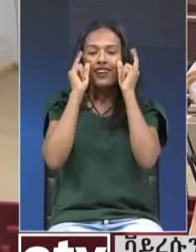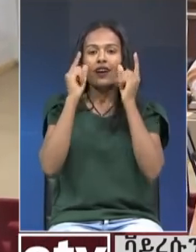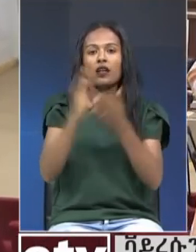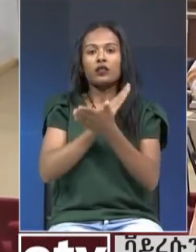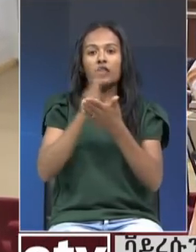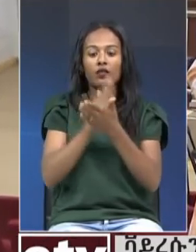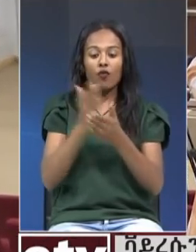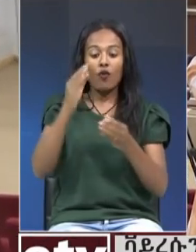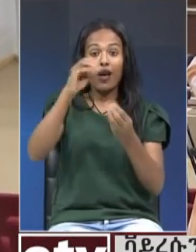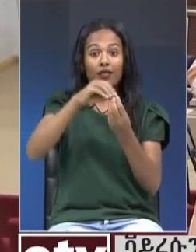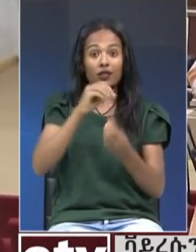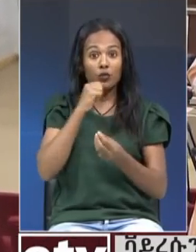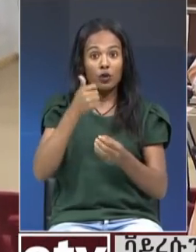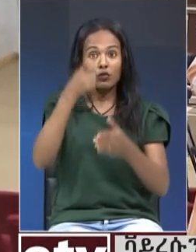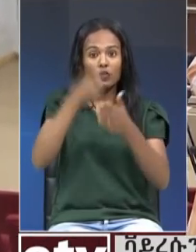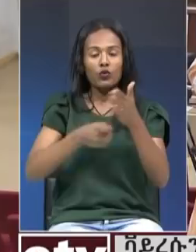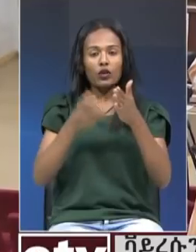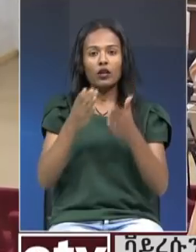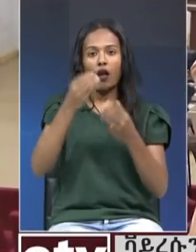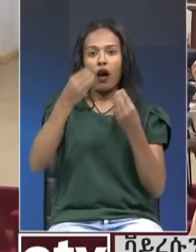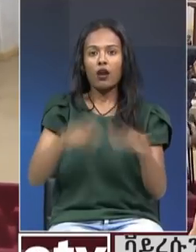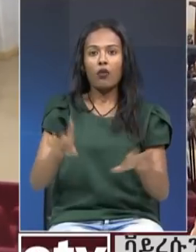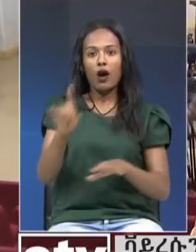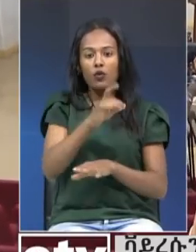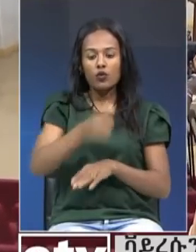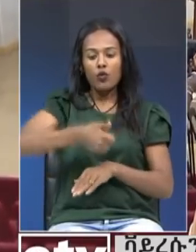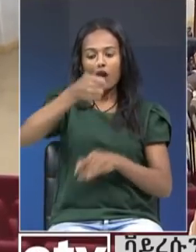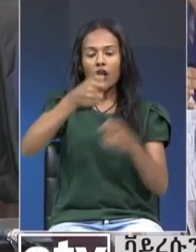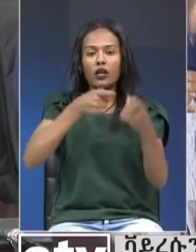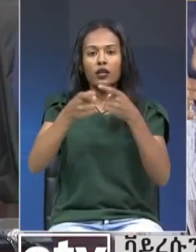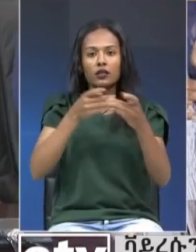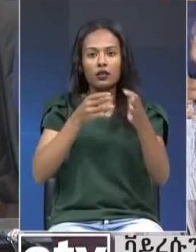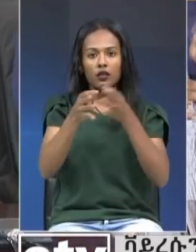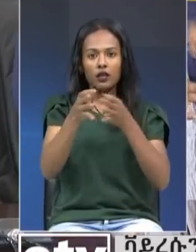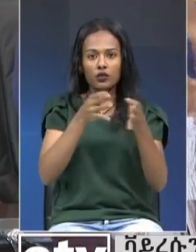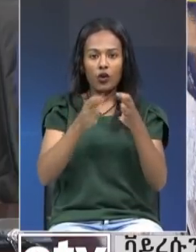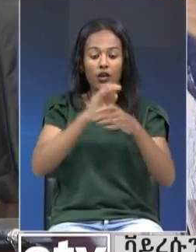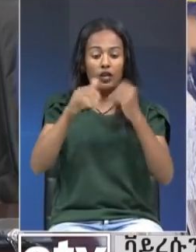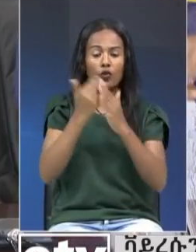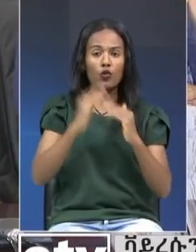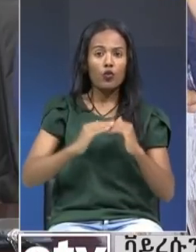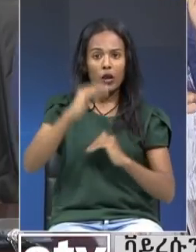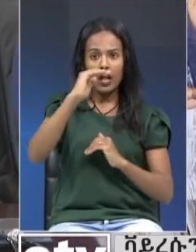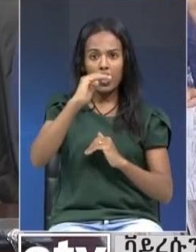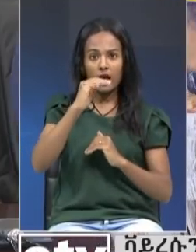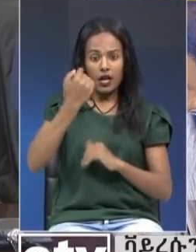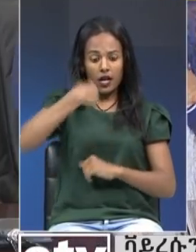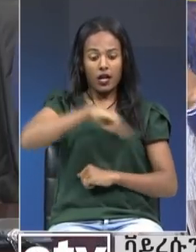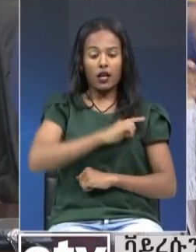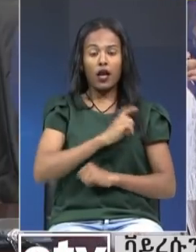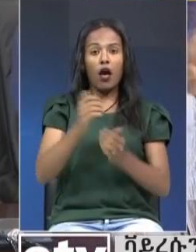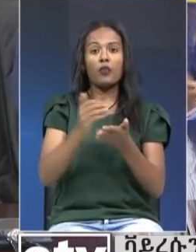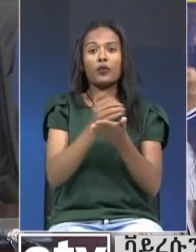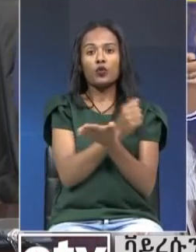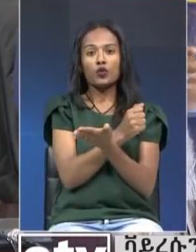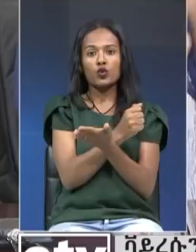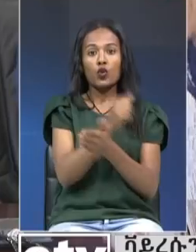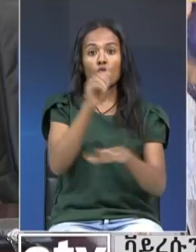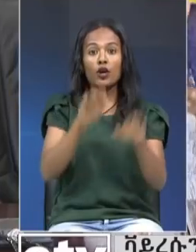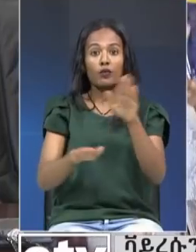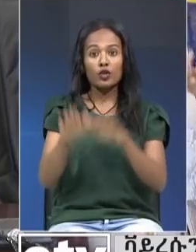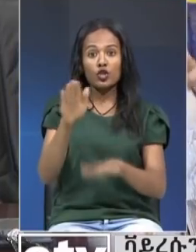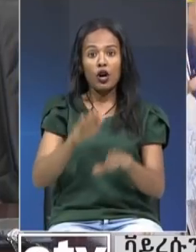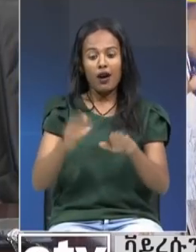ተሳትፎ ካልታከለበት ውጤት አልባ መሆኑንም ዋና ዳይሬክተሩ ገልጸዋል። ከሁሉ በላይ እኛ የምንወስደው